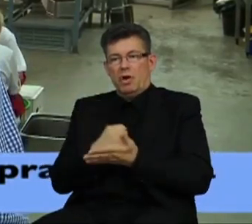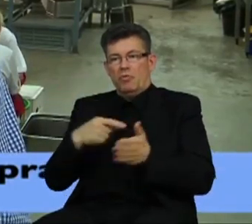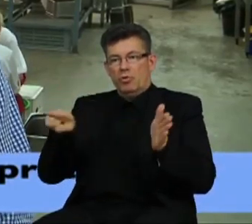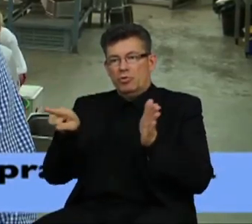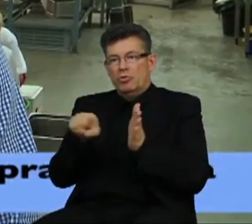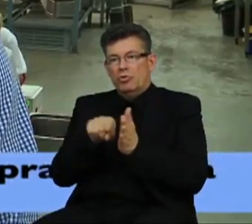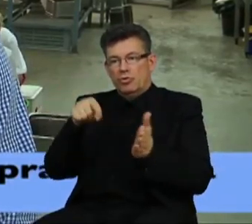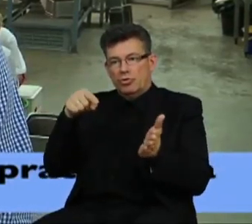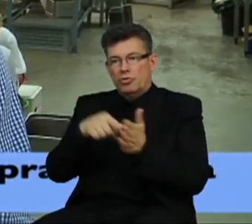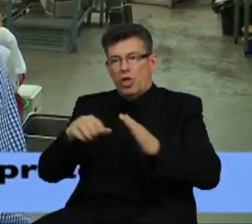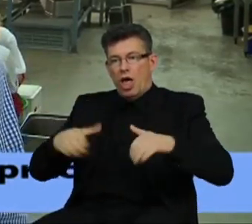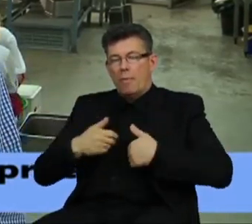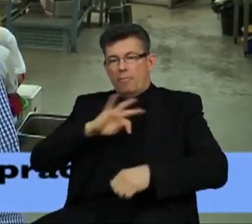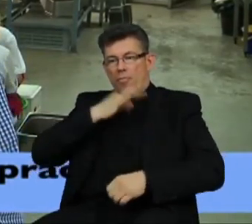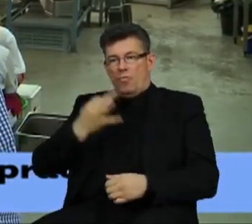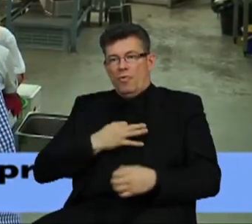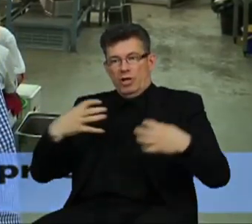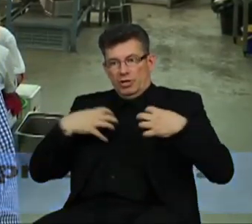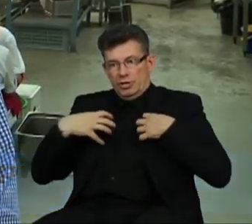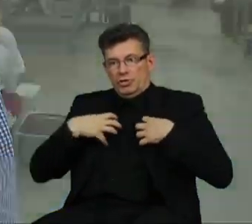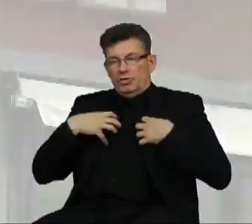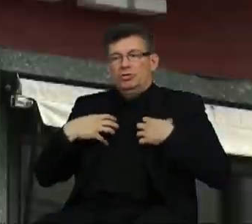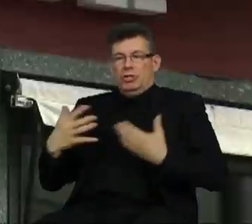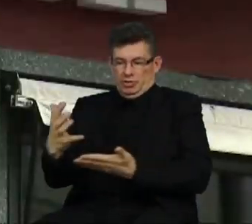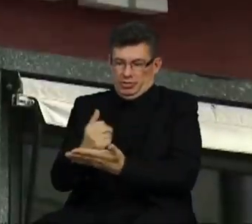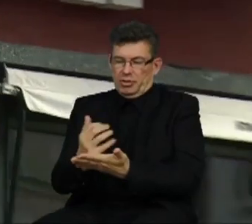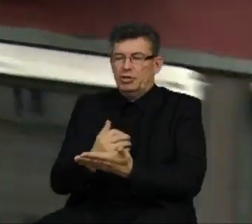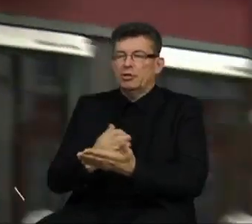żeby na te swoje życie i egzystencję zarobić, prawda?